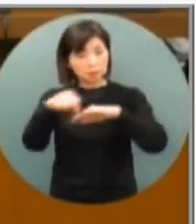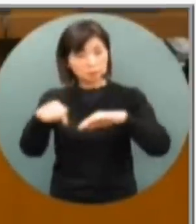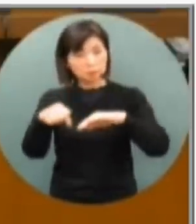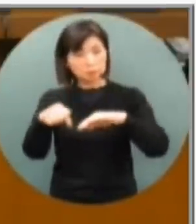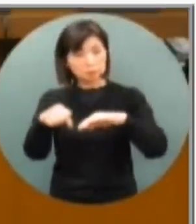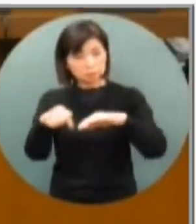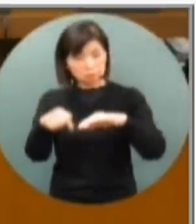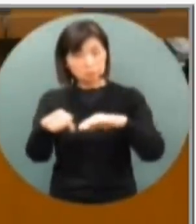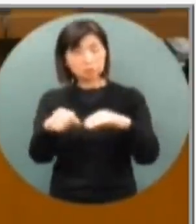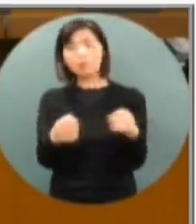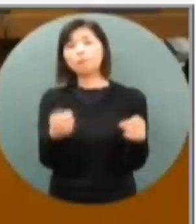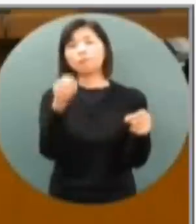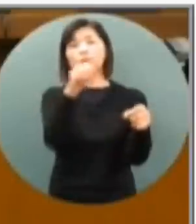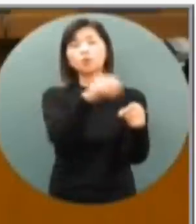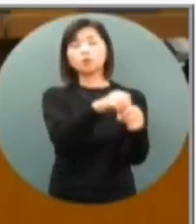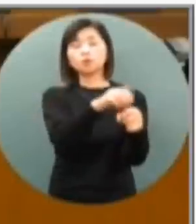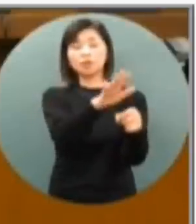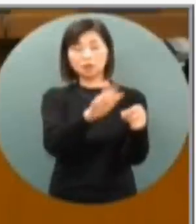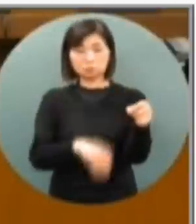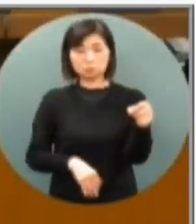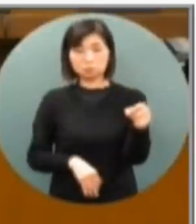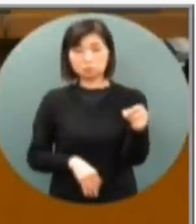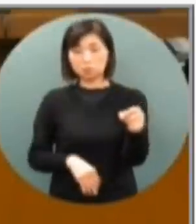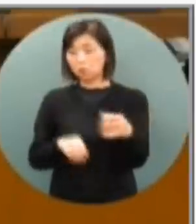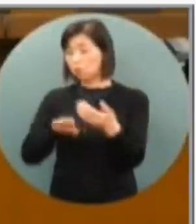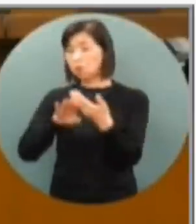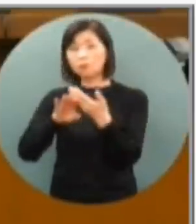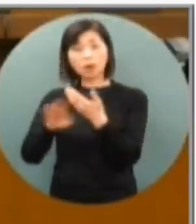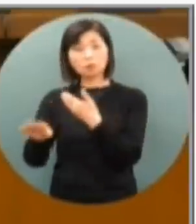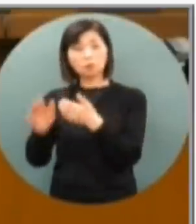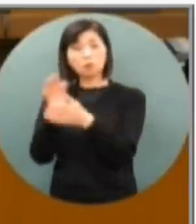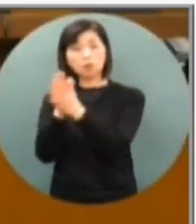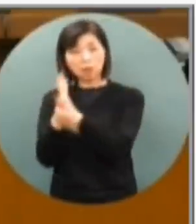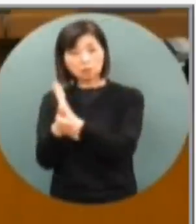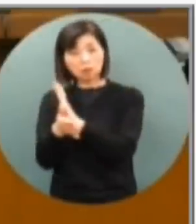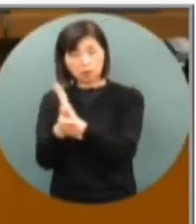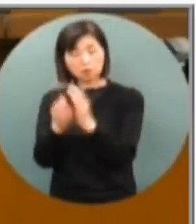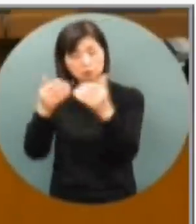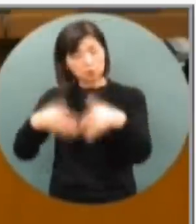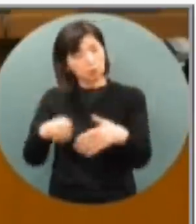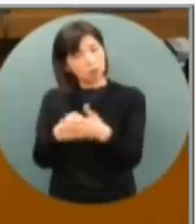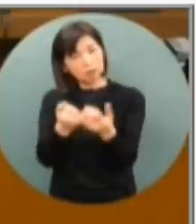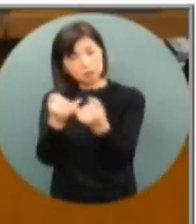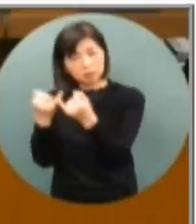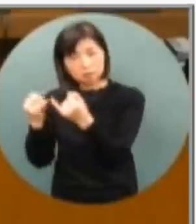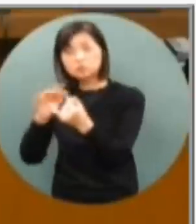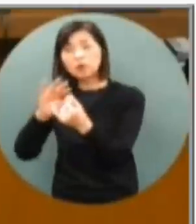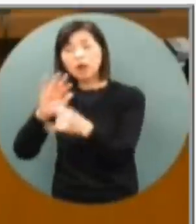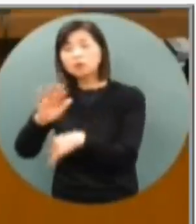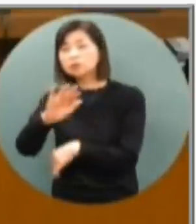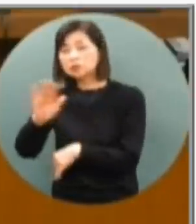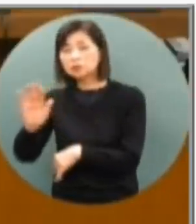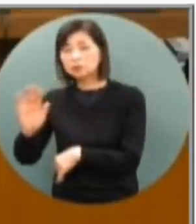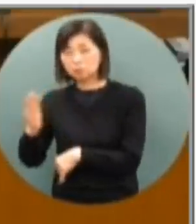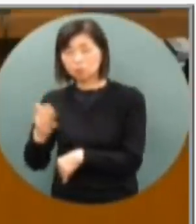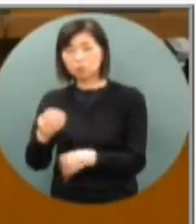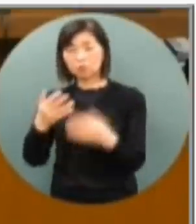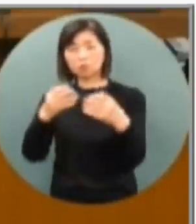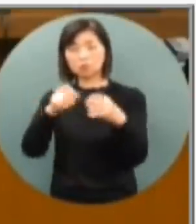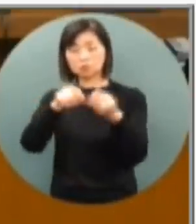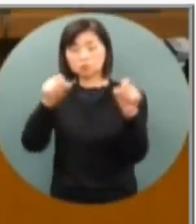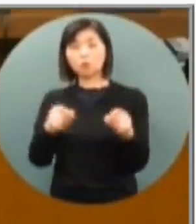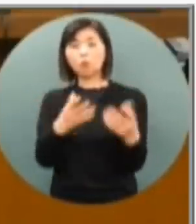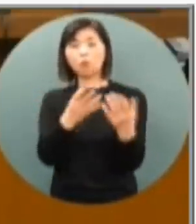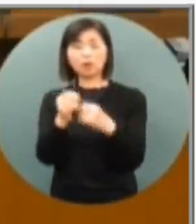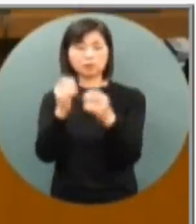で本件は他県は同じような条例を作っていても童話対策というのを入れてない条例が後々できたりしてい